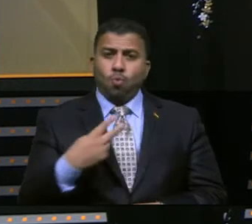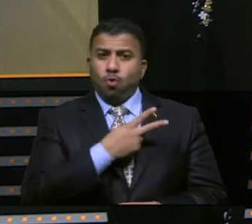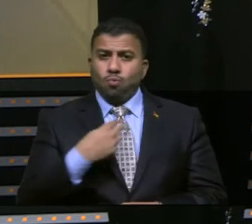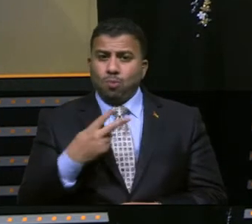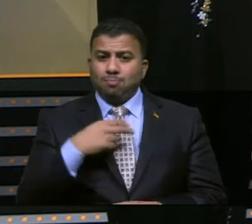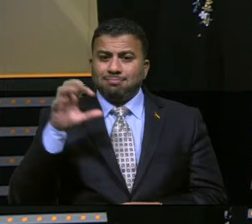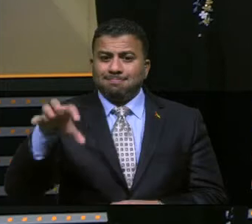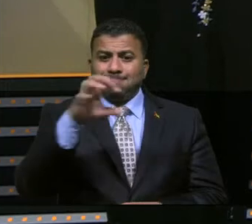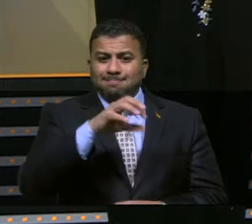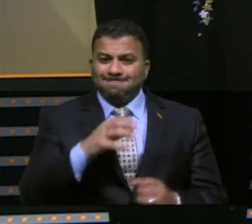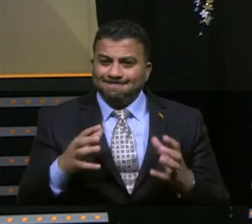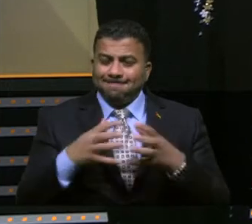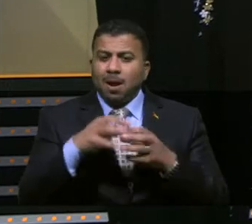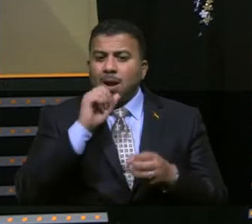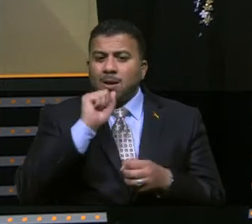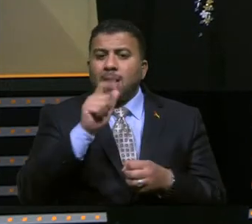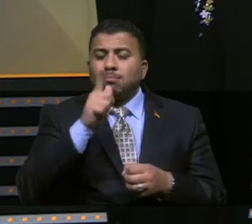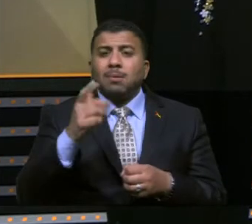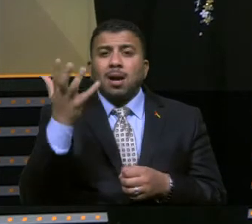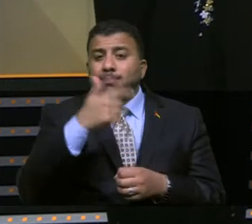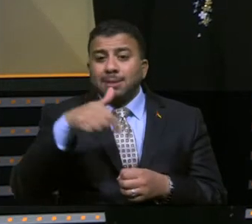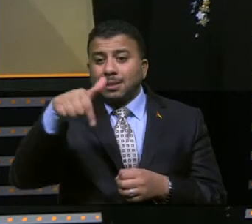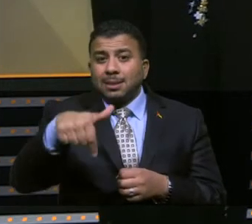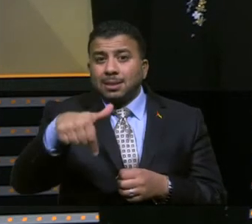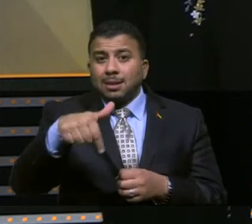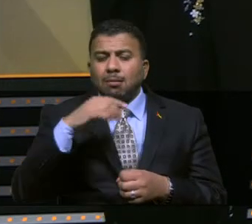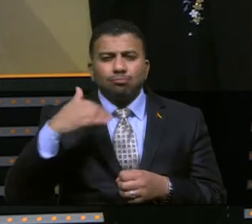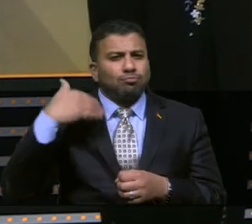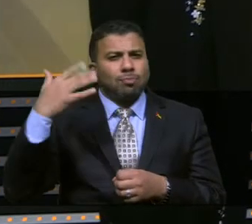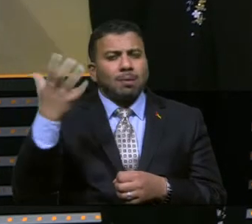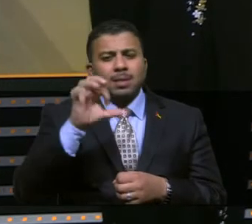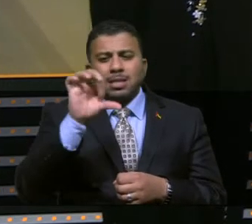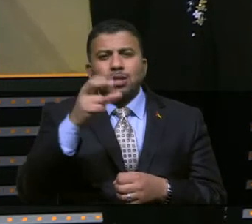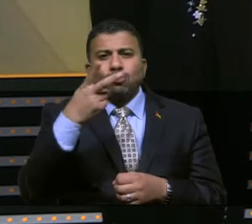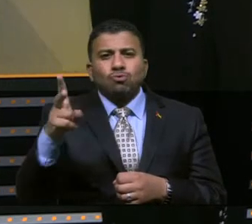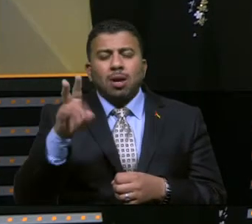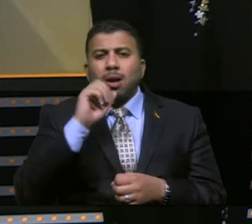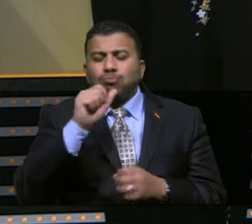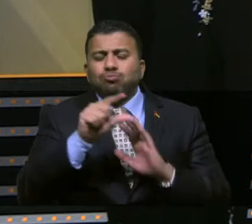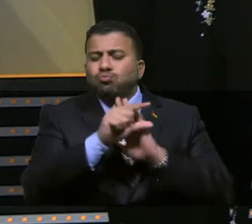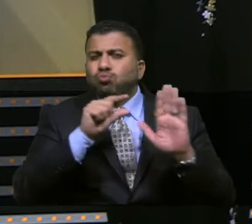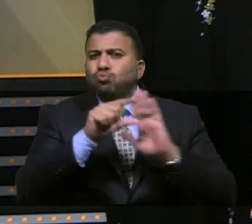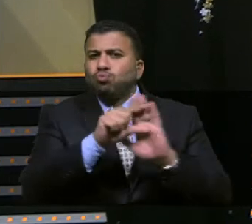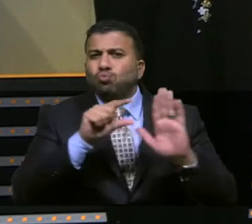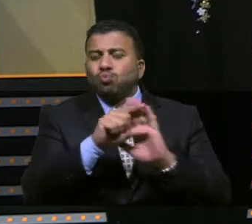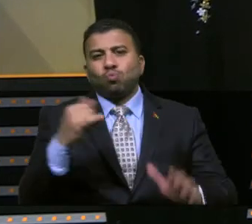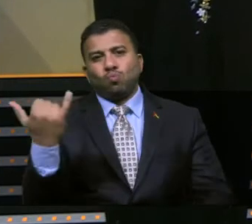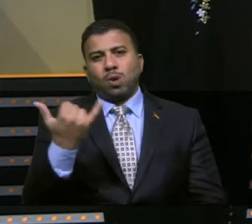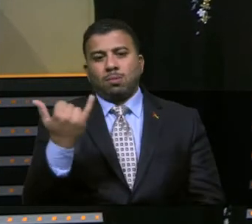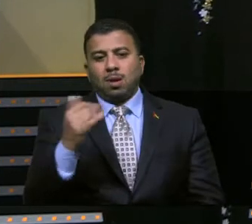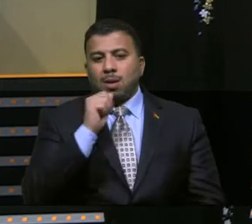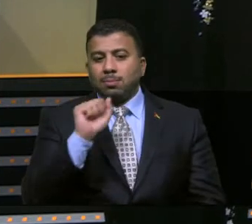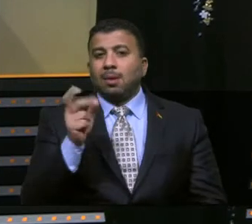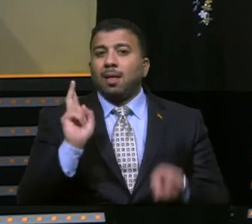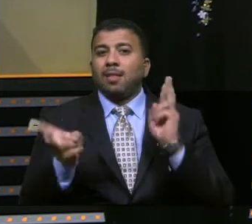بالدولة تمخضت عن تحديد 6 مجالات لاستشراف 29 قضية محورية. ومع